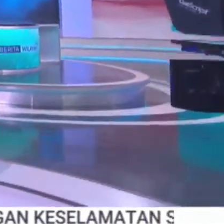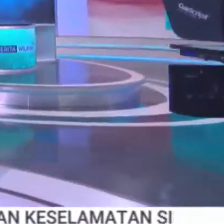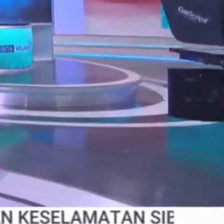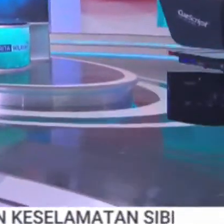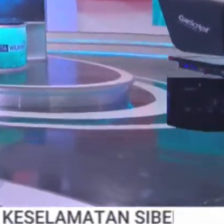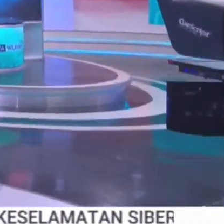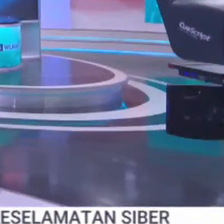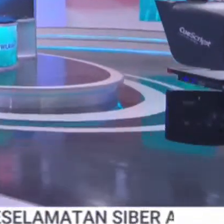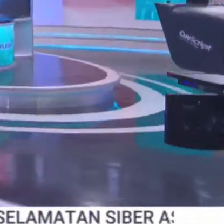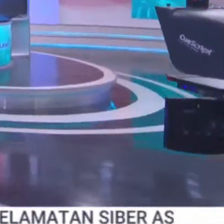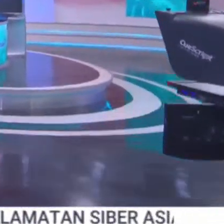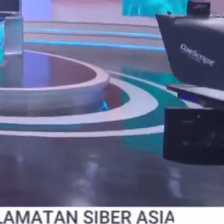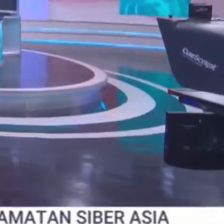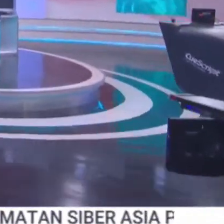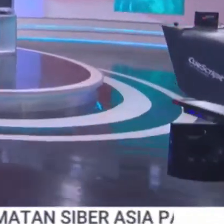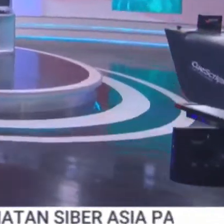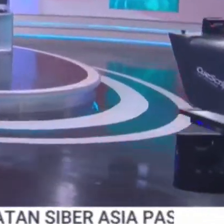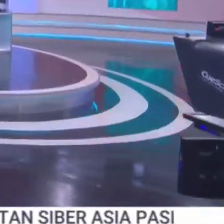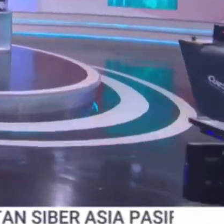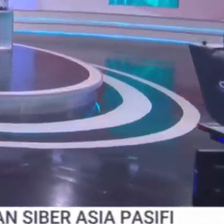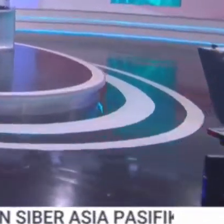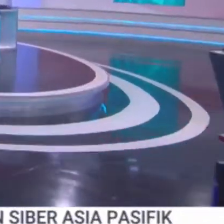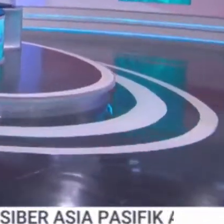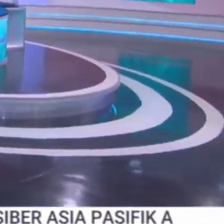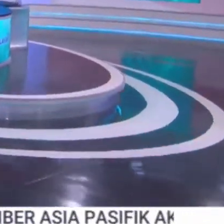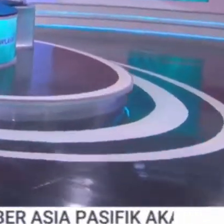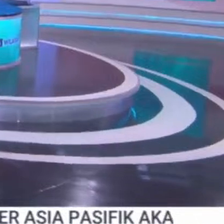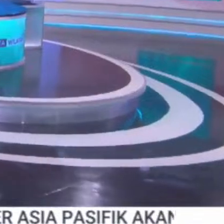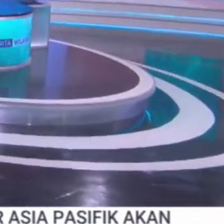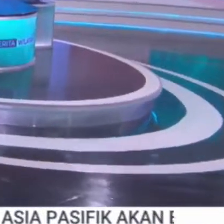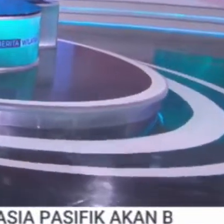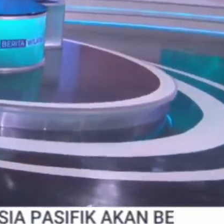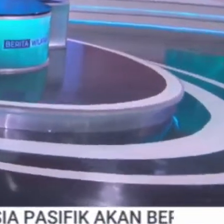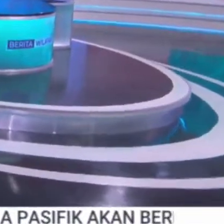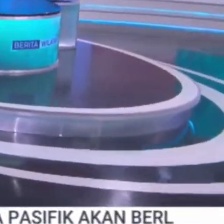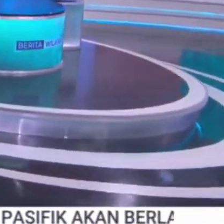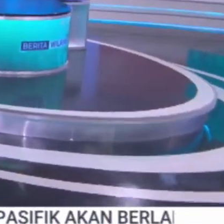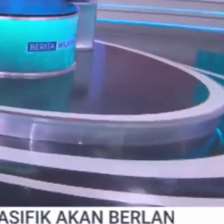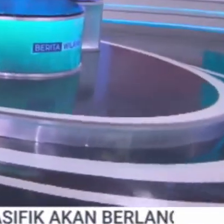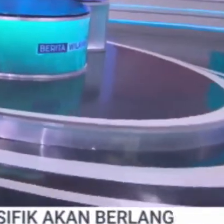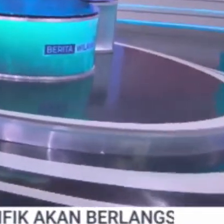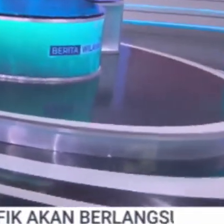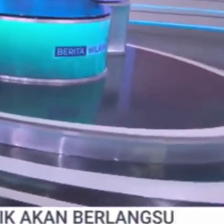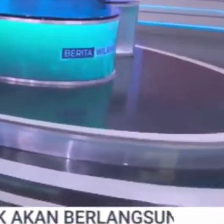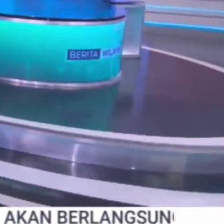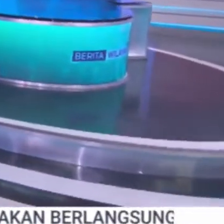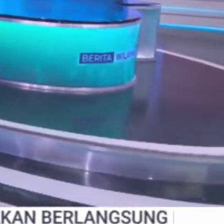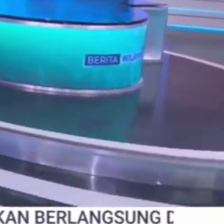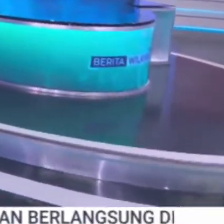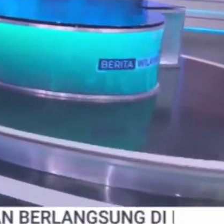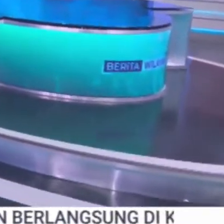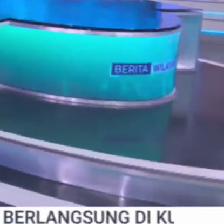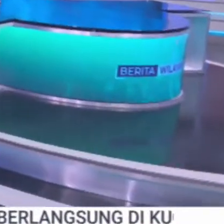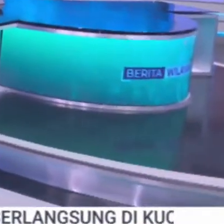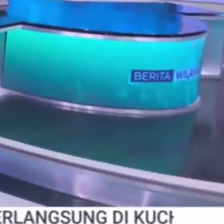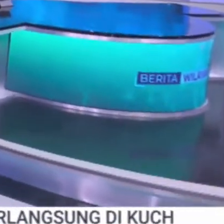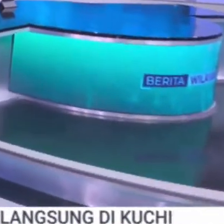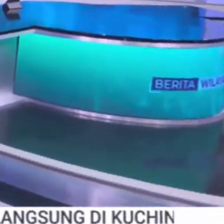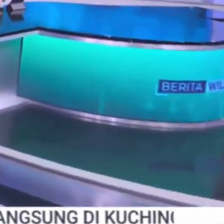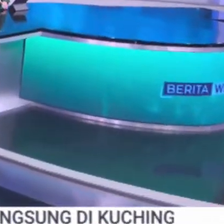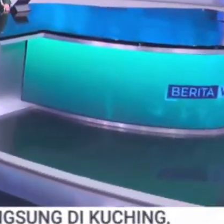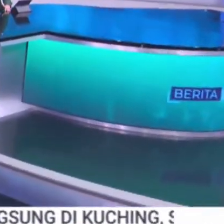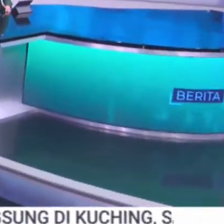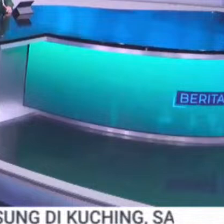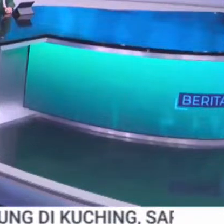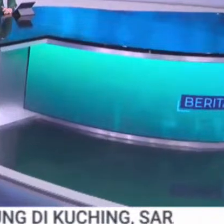Assalamualaikum dan salam Malaysia Madani. Berita Wilayah 12 Mei 2023 bersama saya Miza Isti Muhammad dan kami bawakan